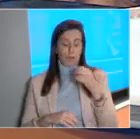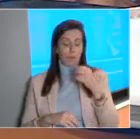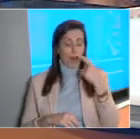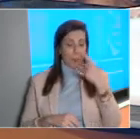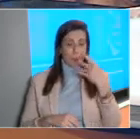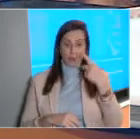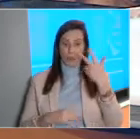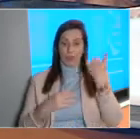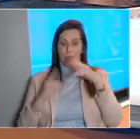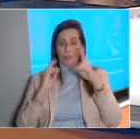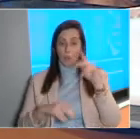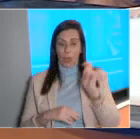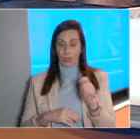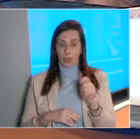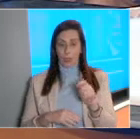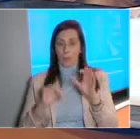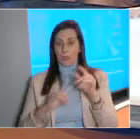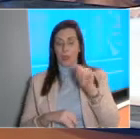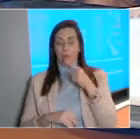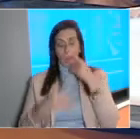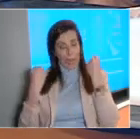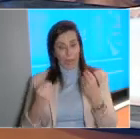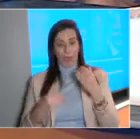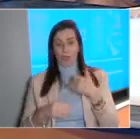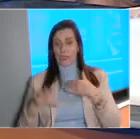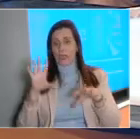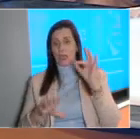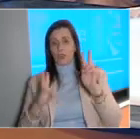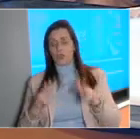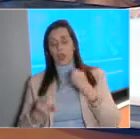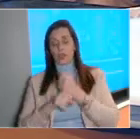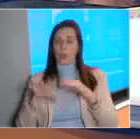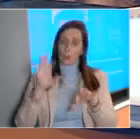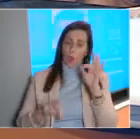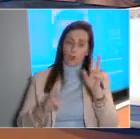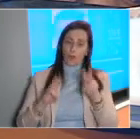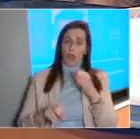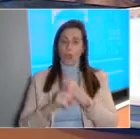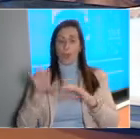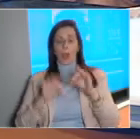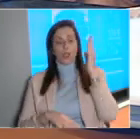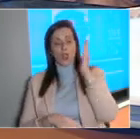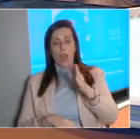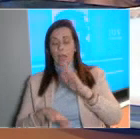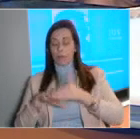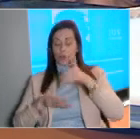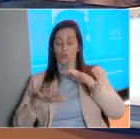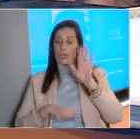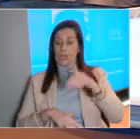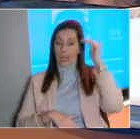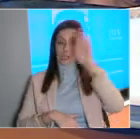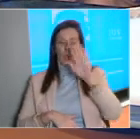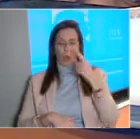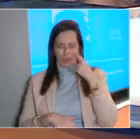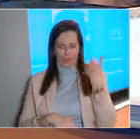שלושה ימים לפני הפיזור הכנסת, בעצם בא ואומר, רגע, אני גיליתי, אפשר לעשות את הבחירות, אפשר ללכת לבחירה ישירה לראשות ממשלה, זה יהיה גנץ מול